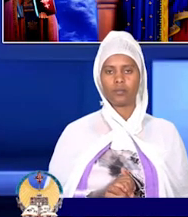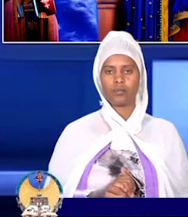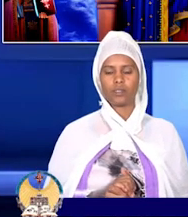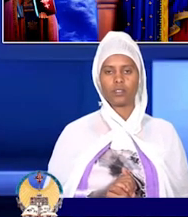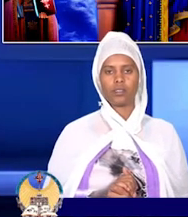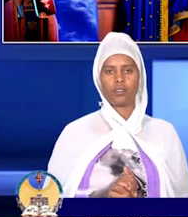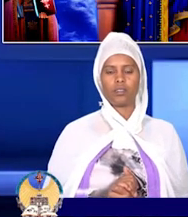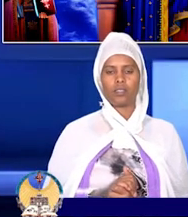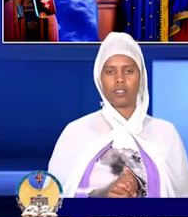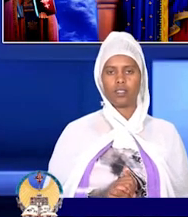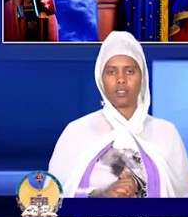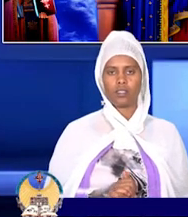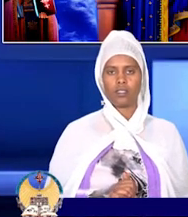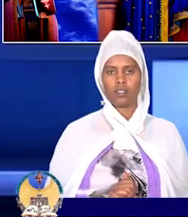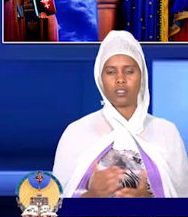مدحنينان إيسوس كرستوسي